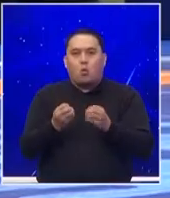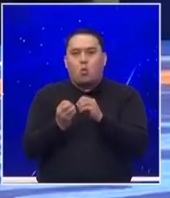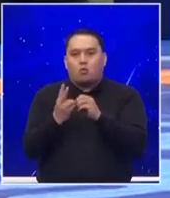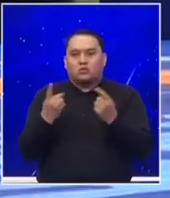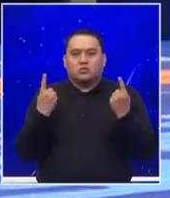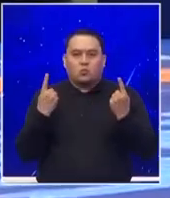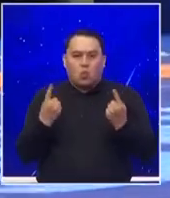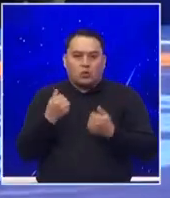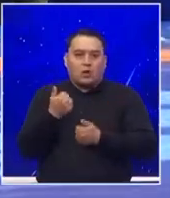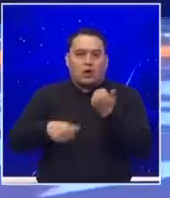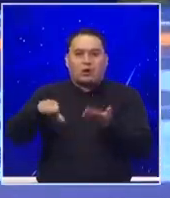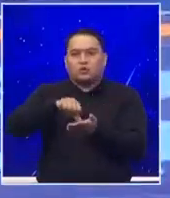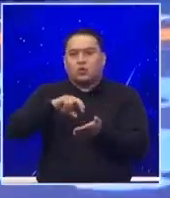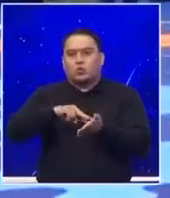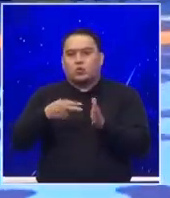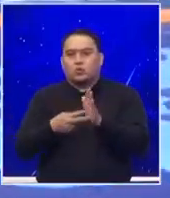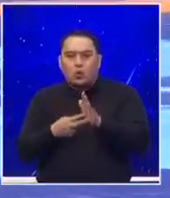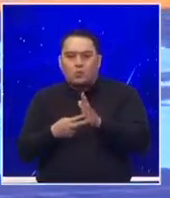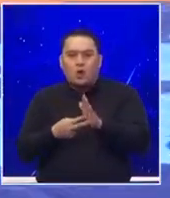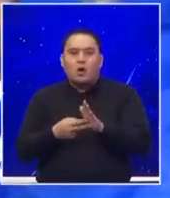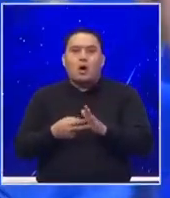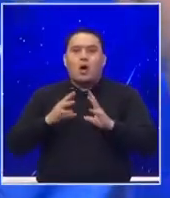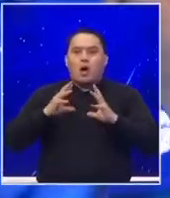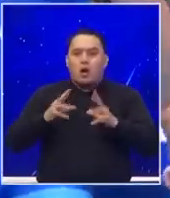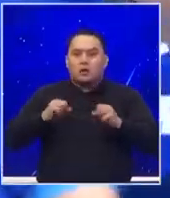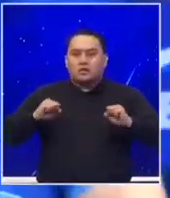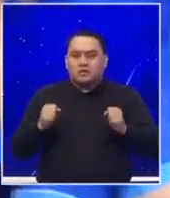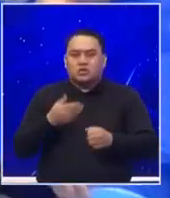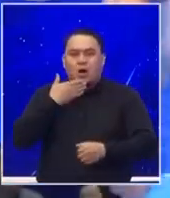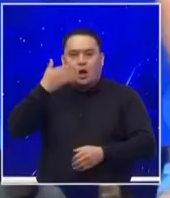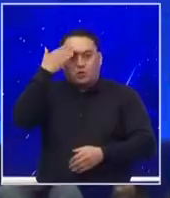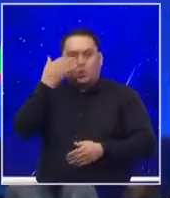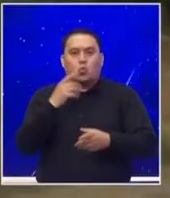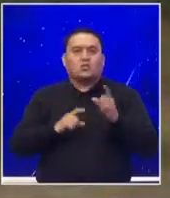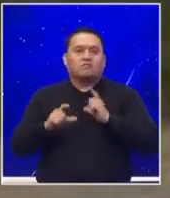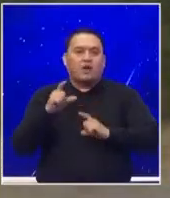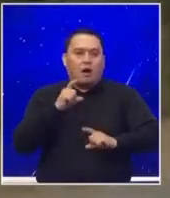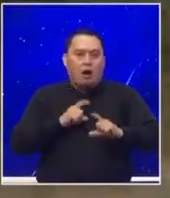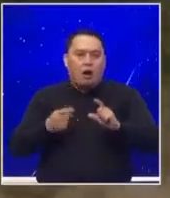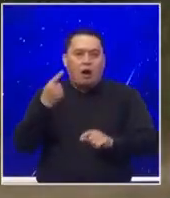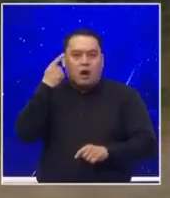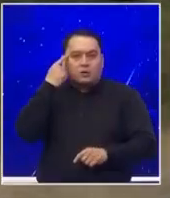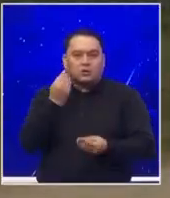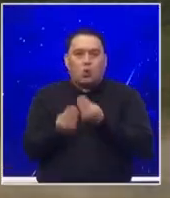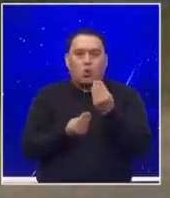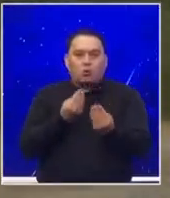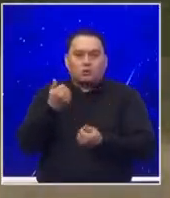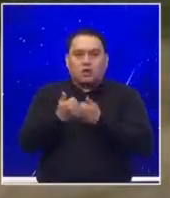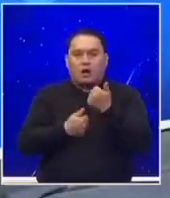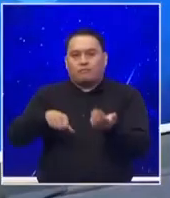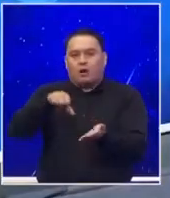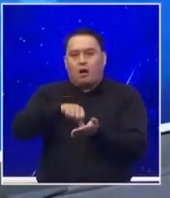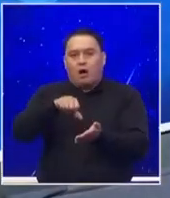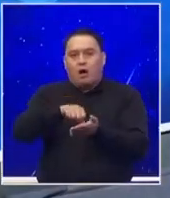ірі спорттық шараға қатысуды жоспарлап отыр. Бүкіл әлемдік қысқы және жазғы универсиада мен Азия ойындарында бақ сынап